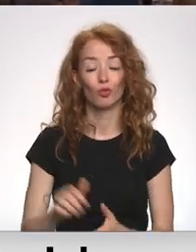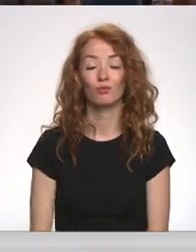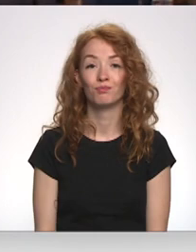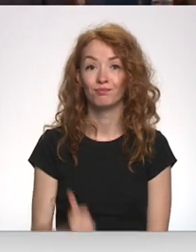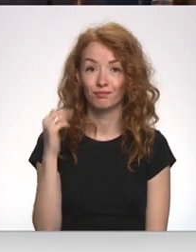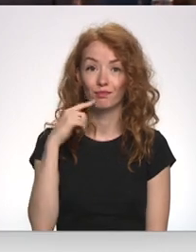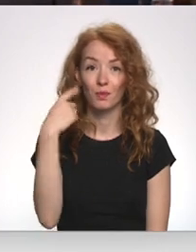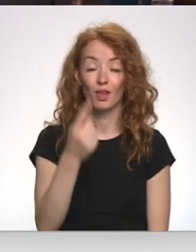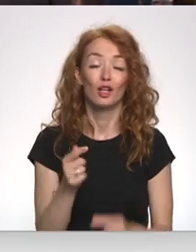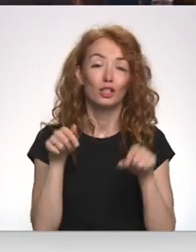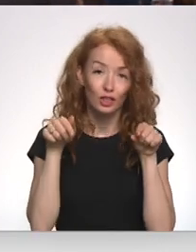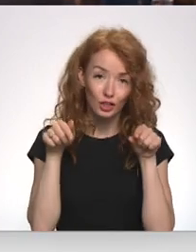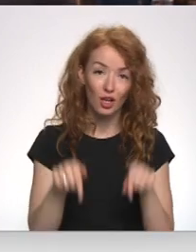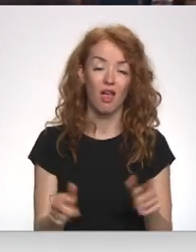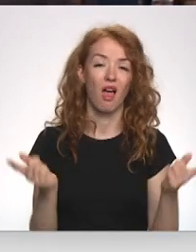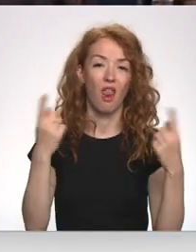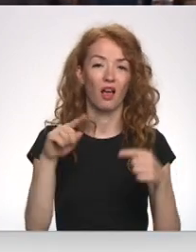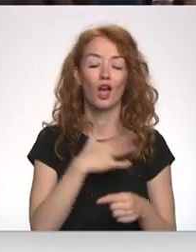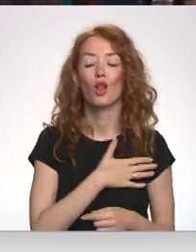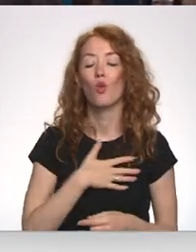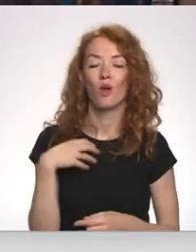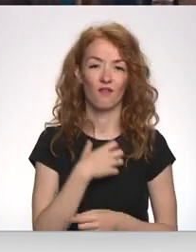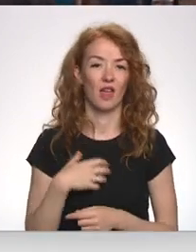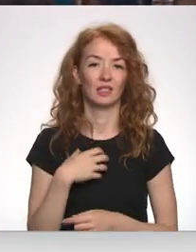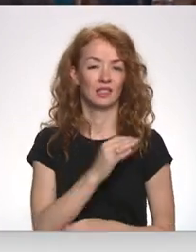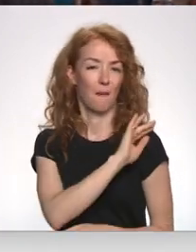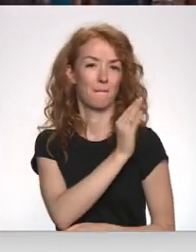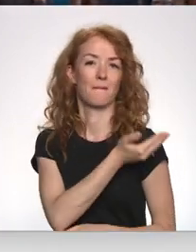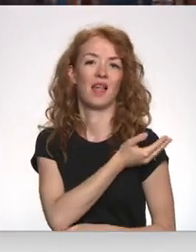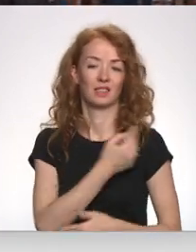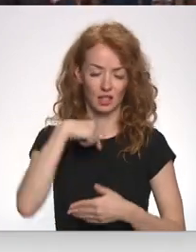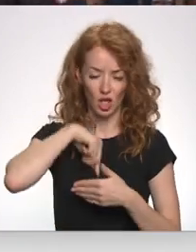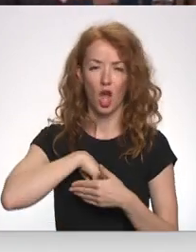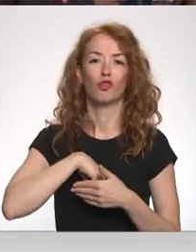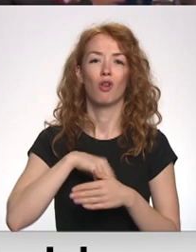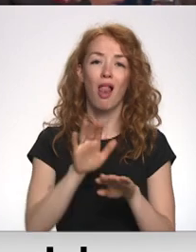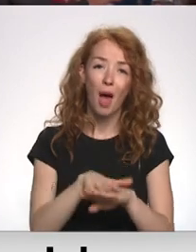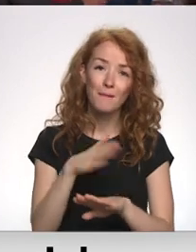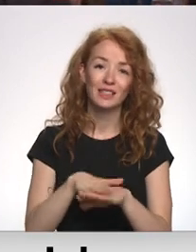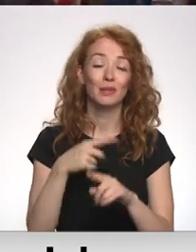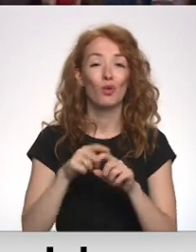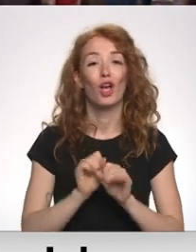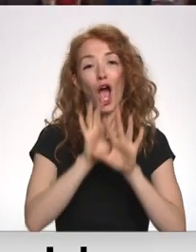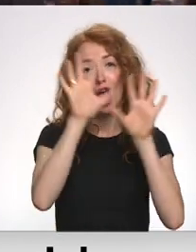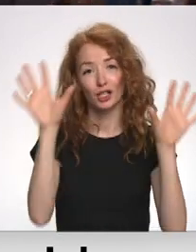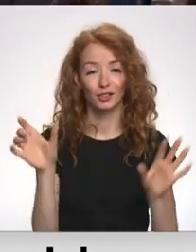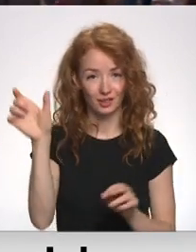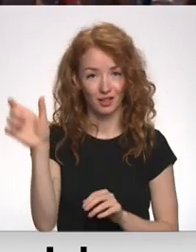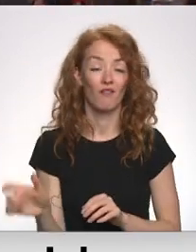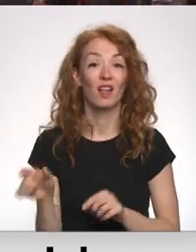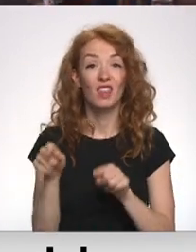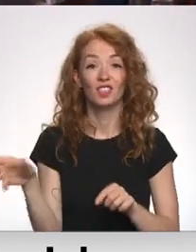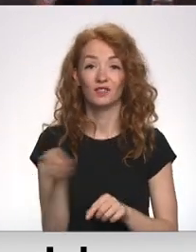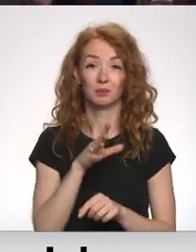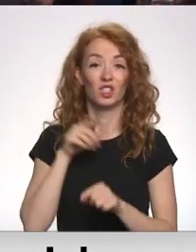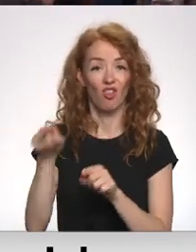tas, kas, man liekas, mums šajā laikā ir tik ļoti vajadzīgs. Spēcīgs kodos, labestība un gaišums, un tas viss bija Knutā. Un man ir